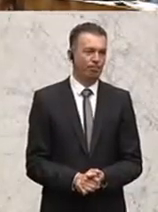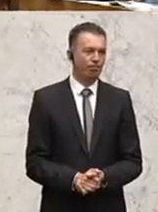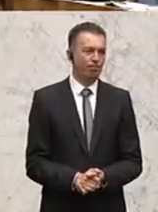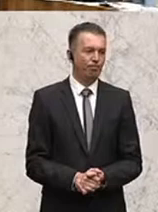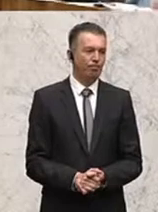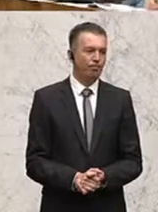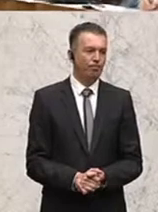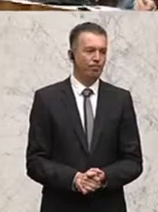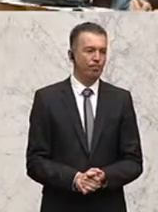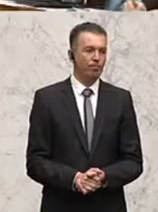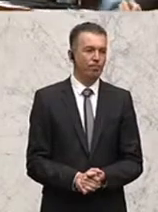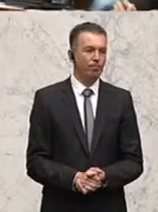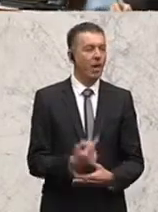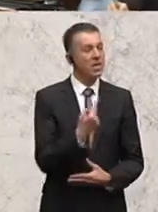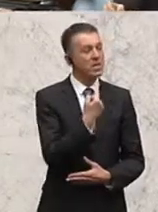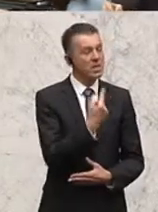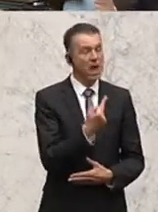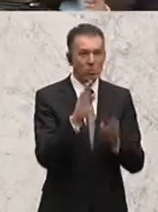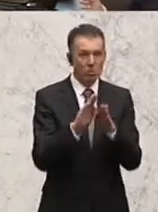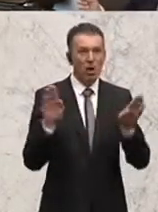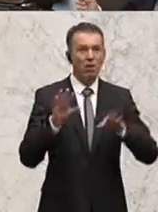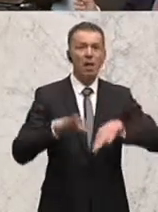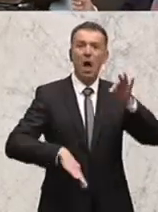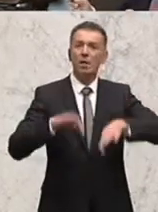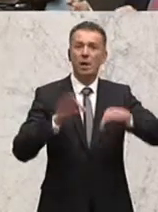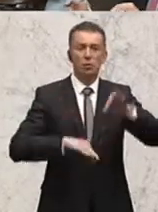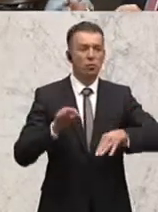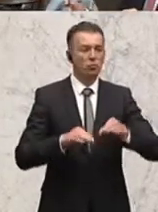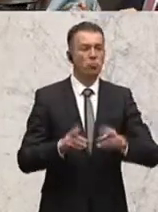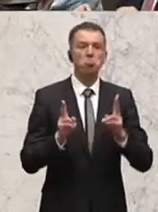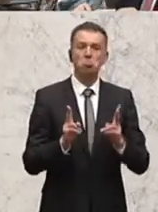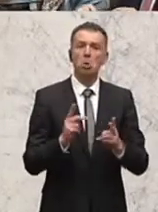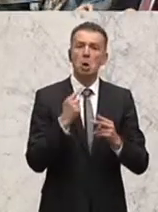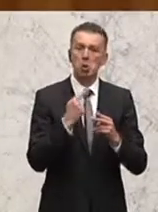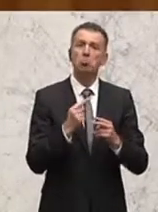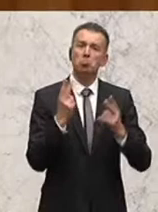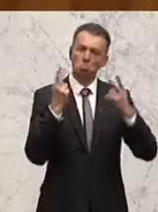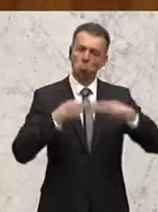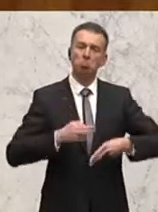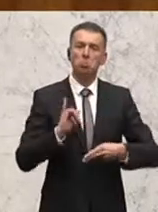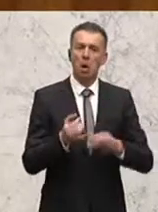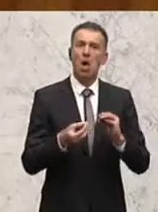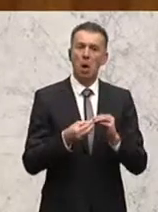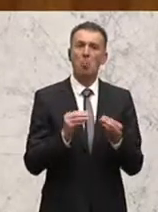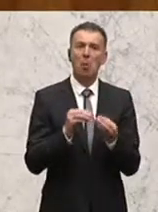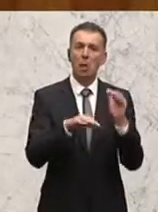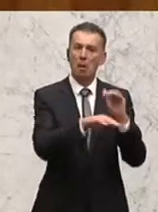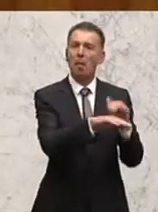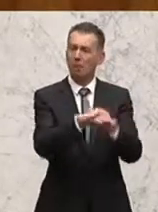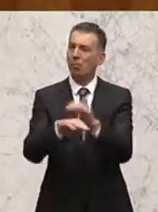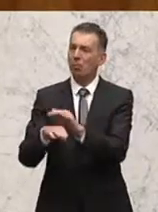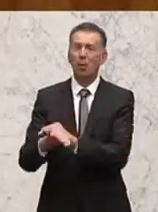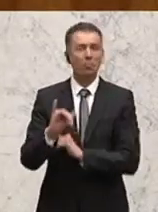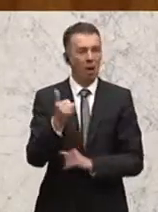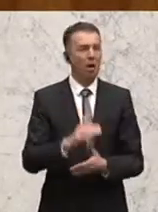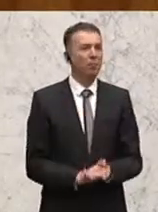Die Analyse, die Sie hier uns präsentiert haben, da kann ich größtenteils mit. Ja, Sie haben die Probleme erkannt, Sie haben die